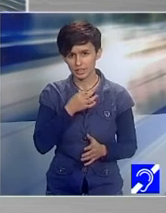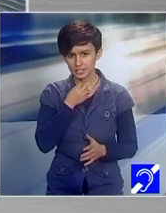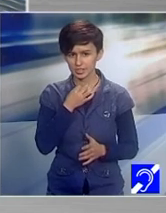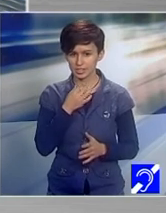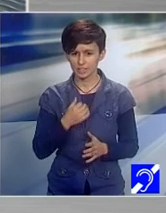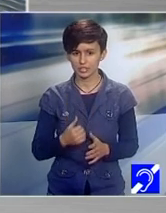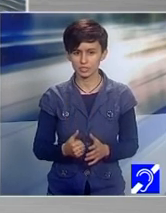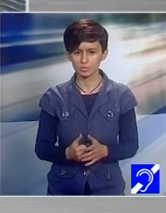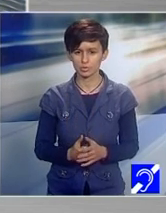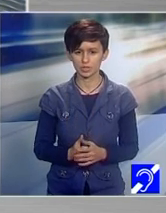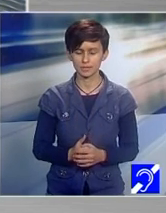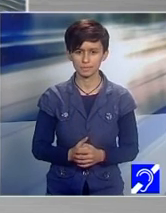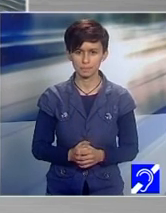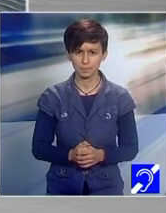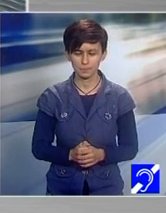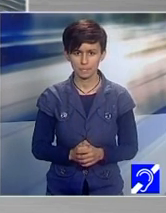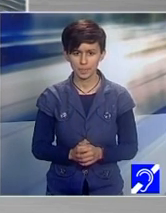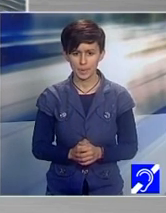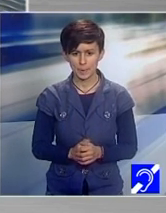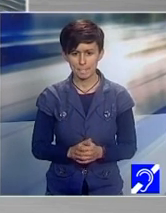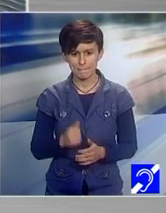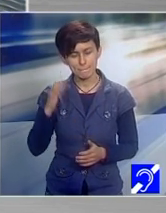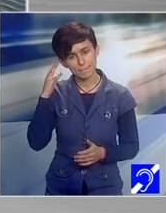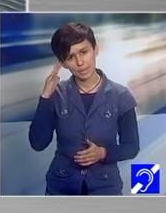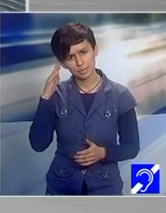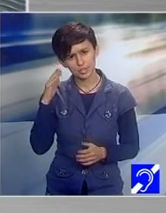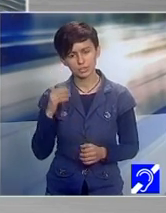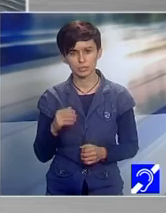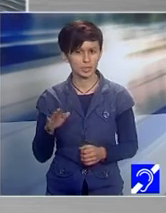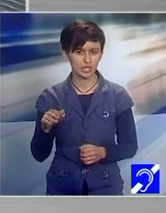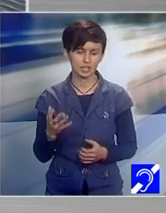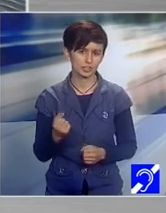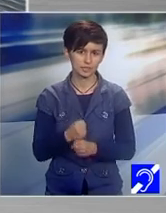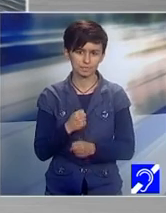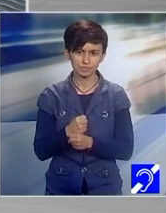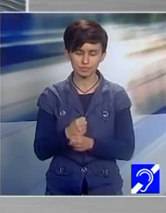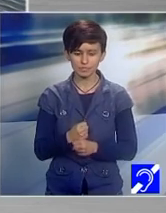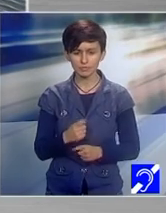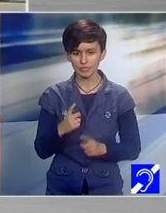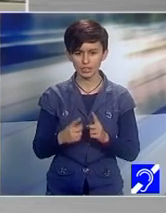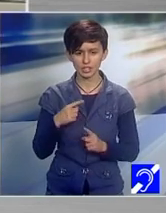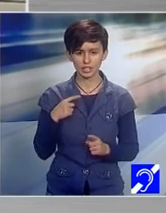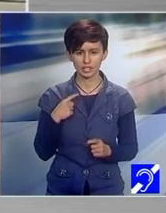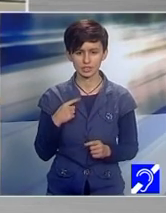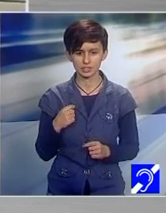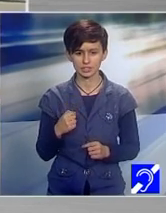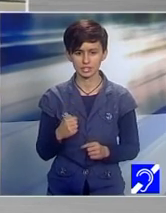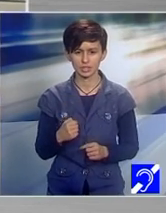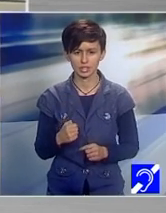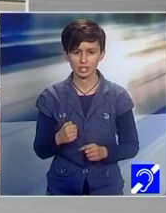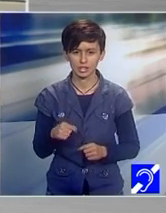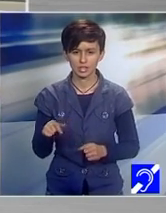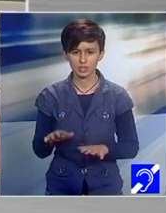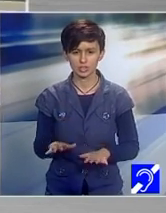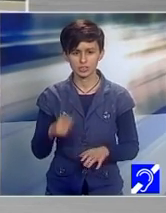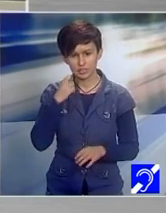Nu semnele. Ce preocupări are și ce face în acest sens, dacă există un fenomen de acest gen în Cluj? Asta era întrebarea. Eu nu aș vrea să spun că